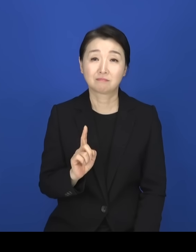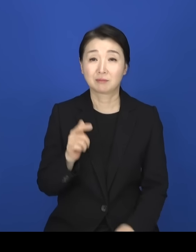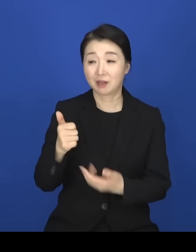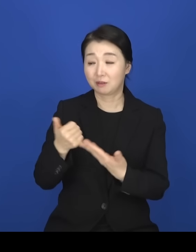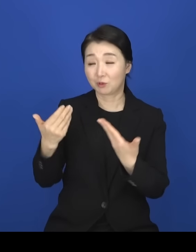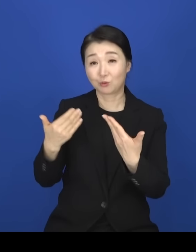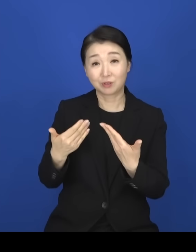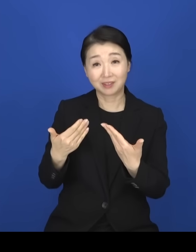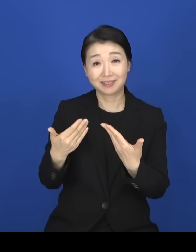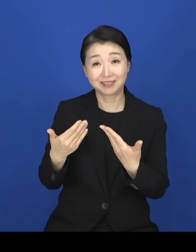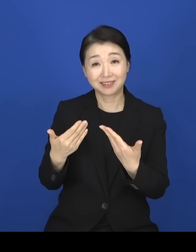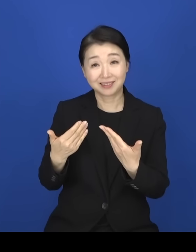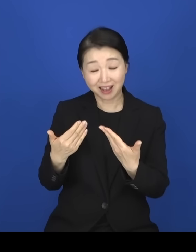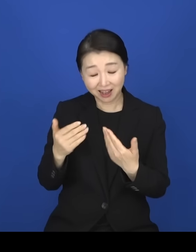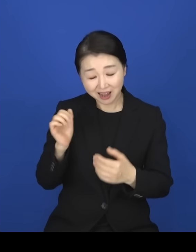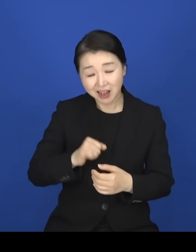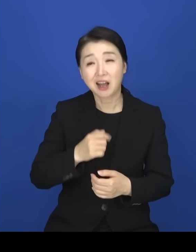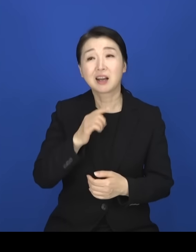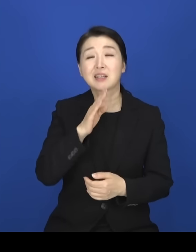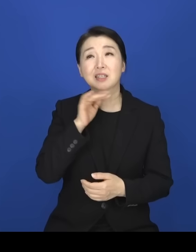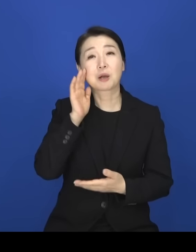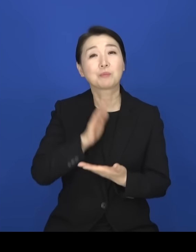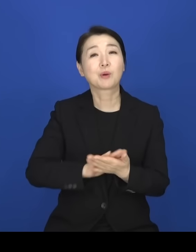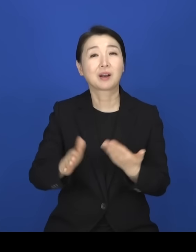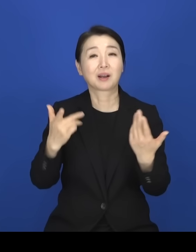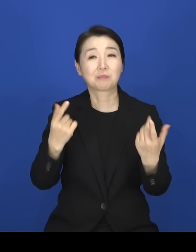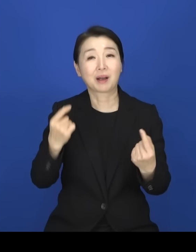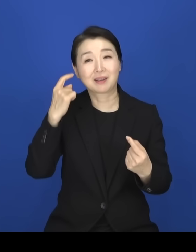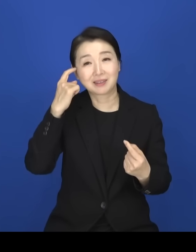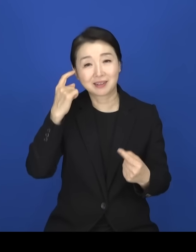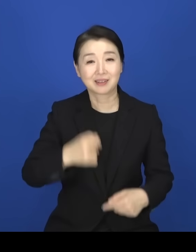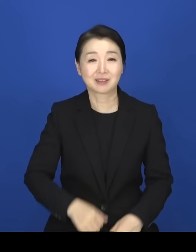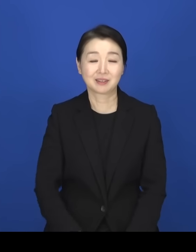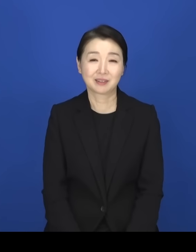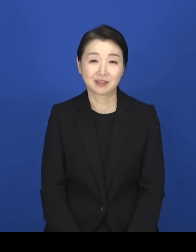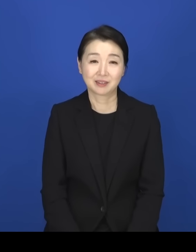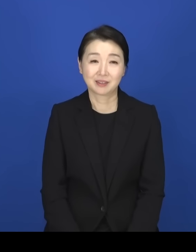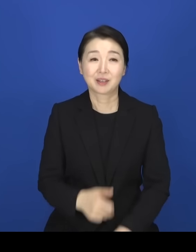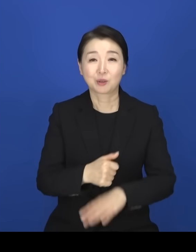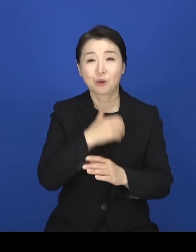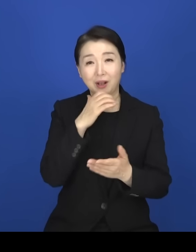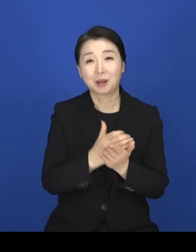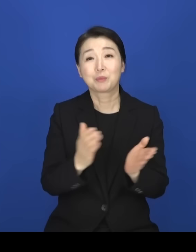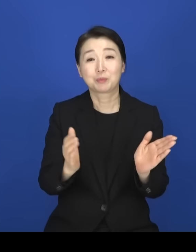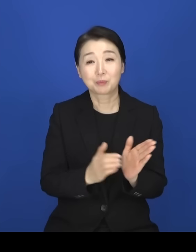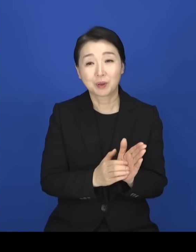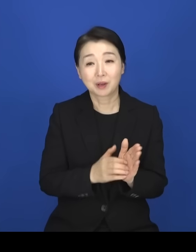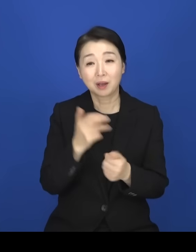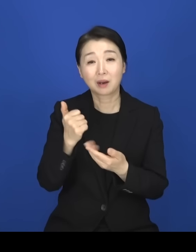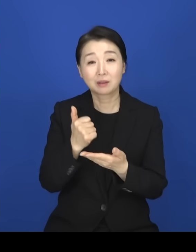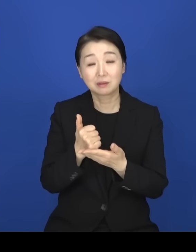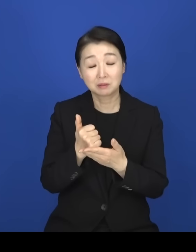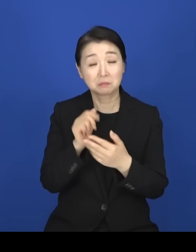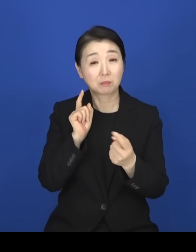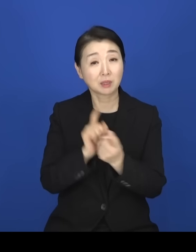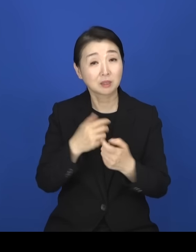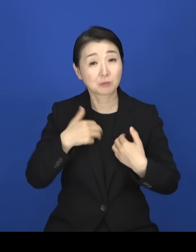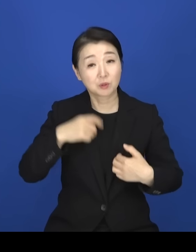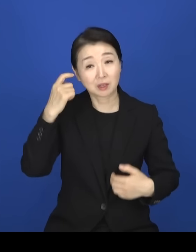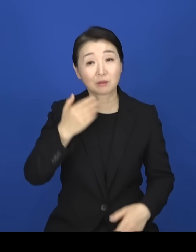하나님이 주시는 이게 진짜 이게 이런 게 참된 평안이 아닐까 그런 생각을 해서 좀 감동 받았나 봐요. 아니 하나님 만나서 기쁜 게 느껴져요.